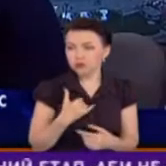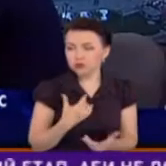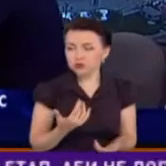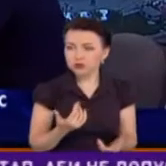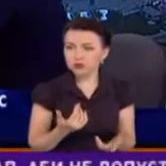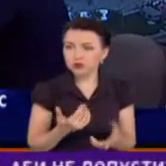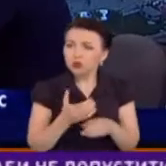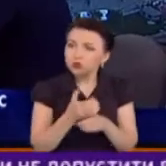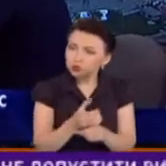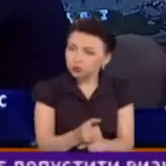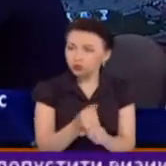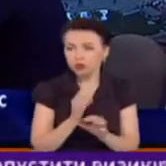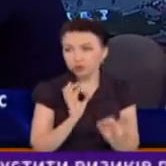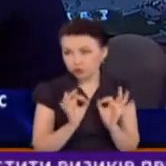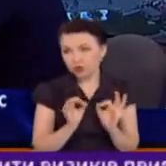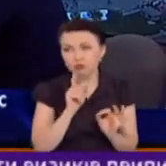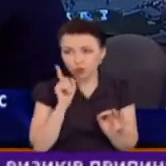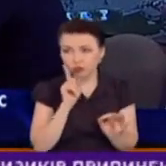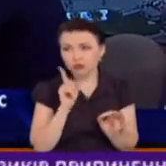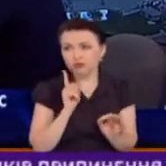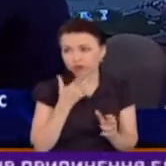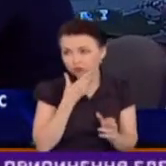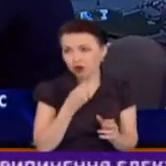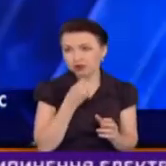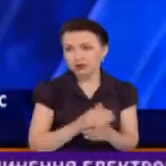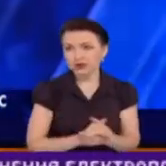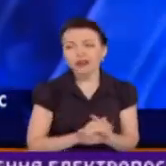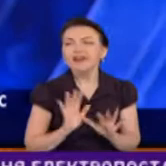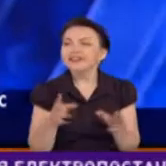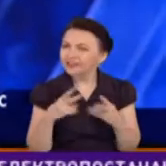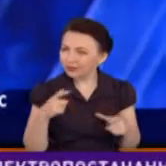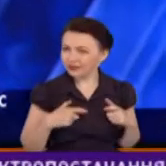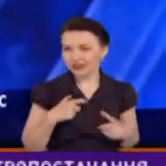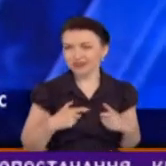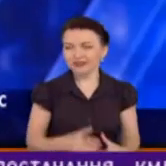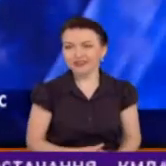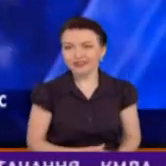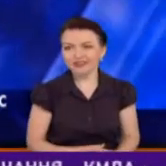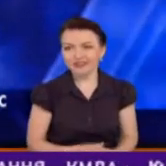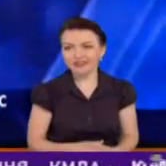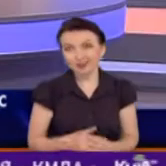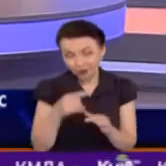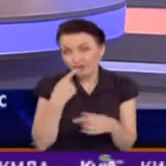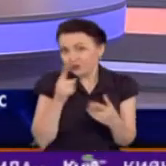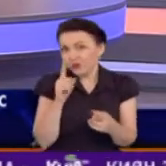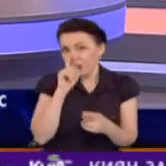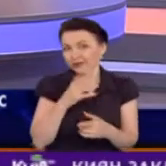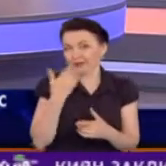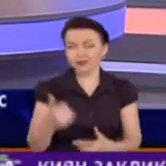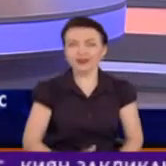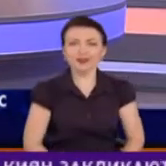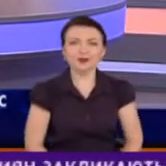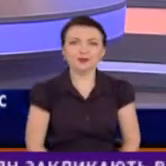Як? Схуд, все нормально, молодий, файний. Не треба заздрити. Та я ж це спросив, що в нього погано? Слухайте, а